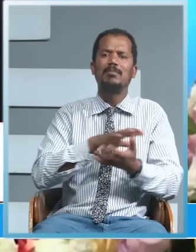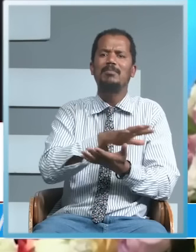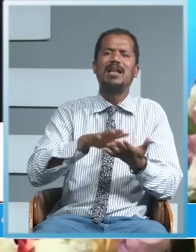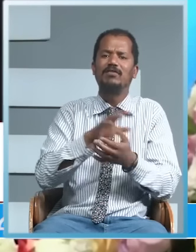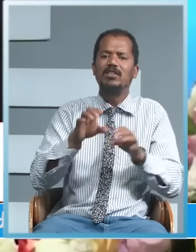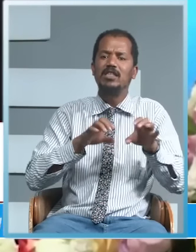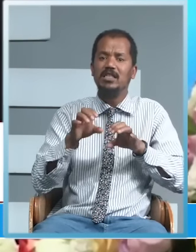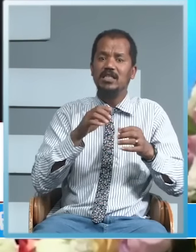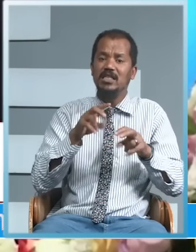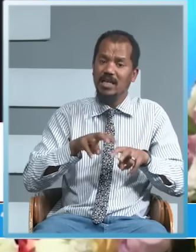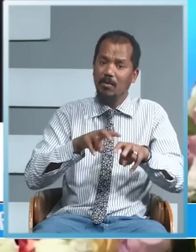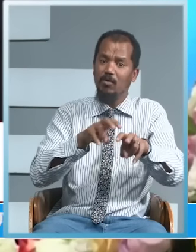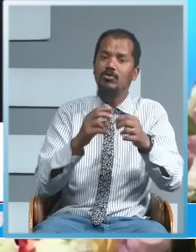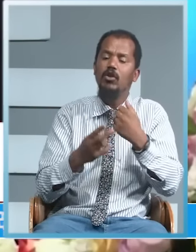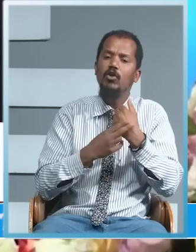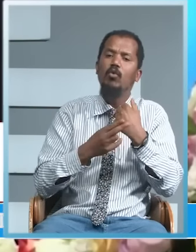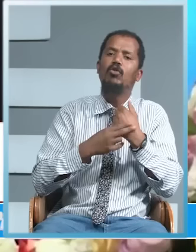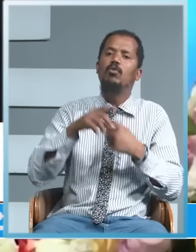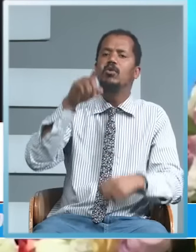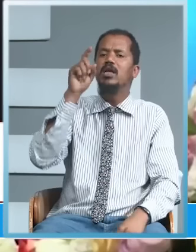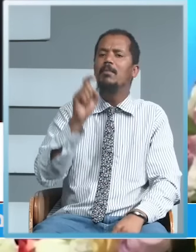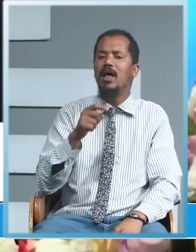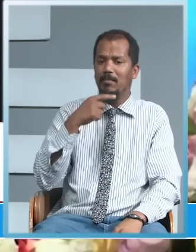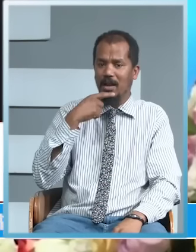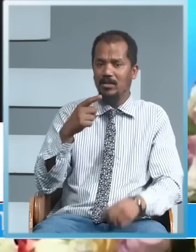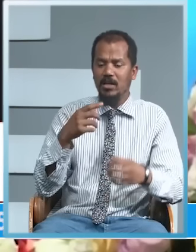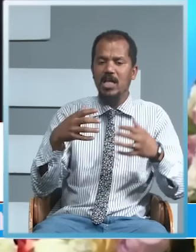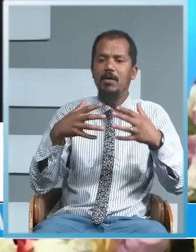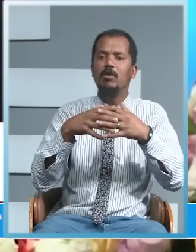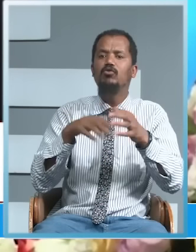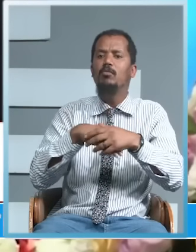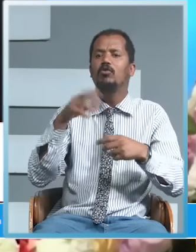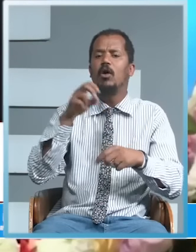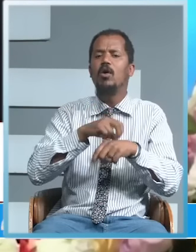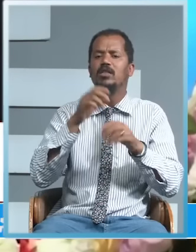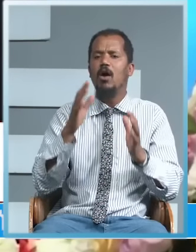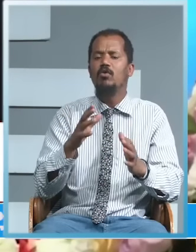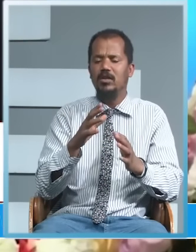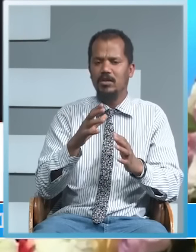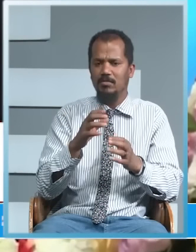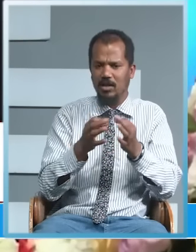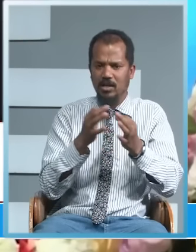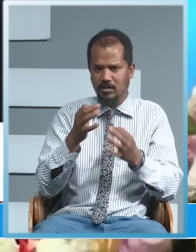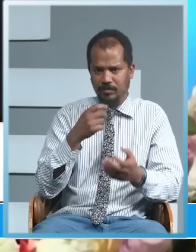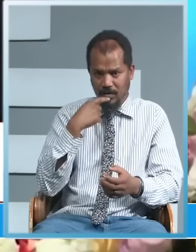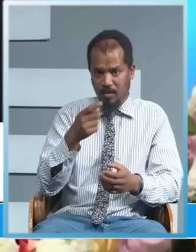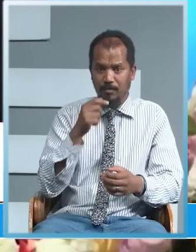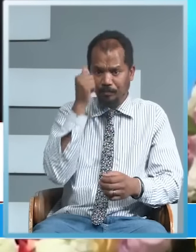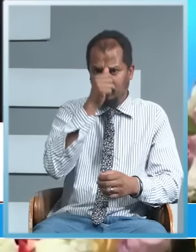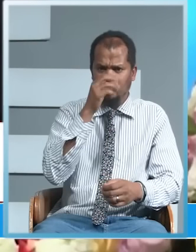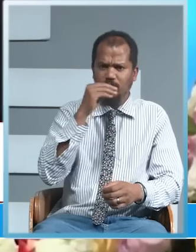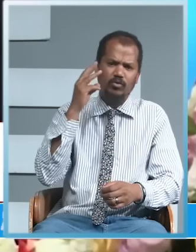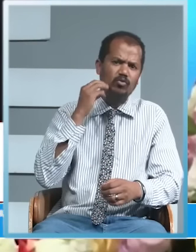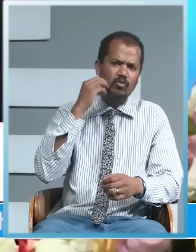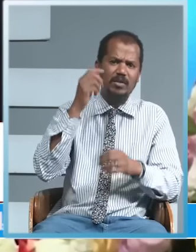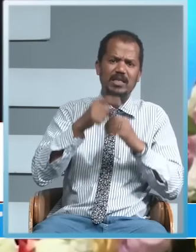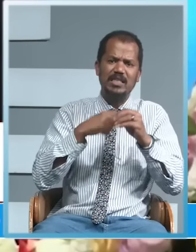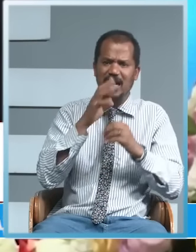ወደሚያደፈርስ ድርጊት ከመጓዝ ሊቆጠቡ ይገባል ማለታቸውን ህብረቱ ባወጣው ወቅታዊ መግለጫ ጠቁሟል። በኢትዮጵያና ሶማሌ